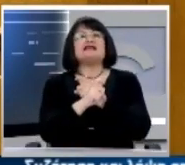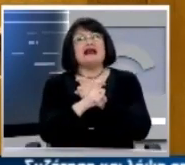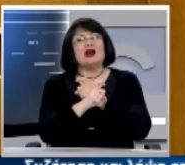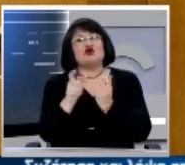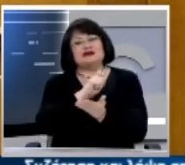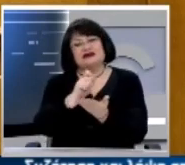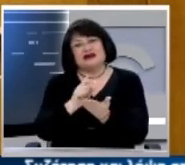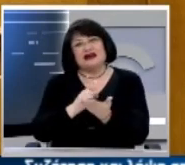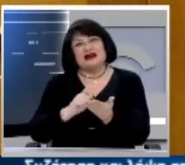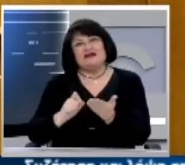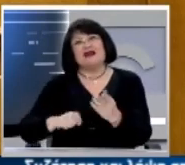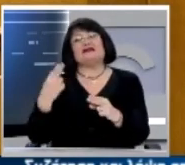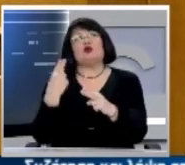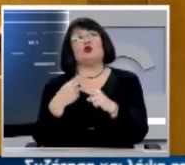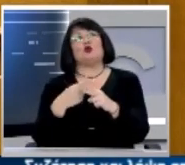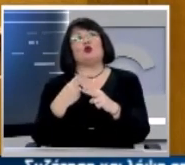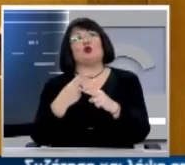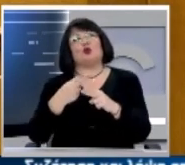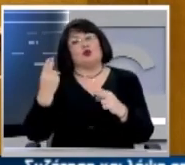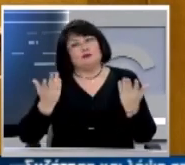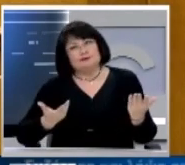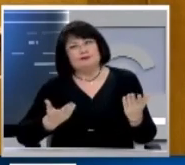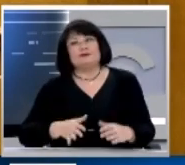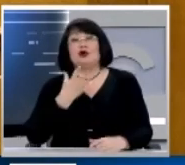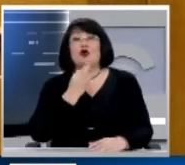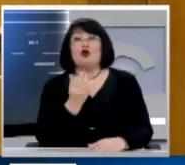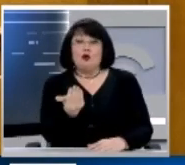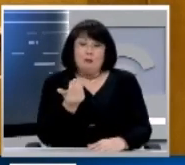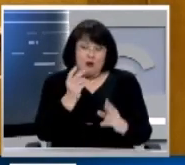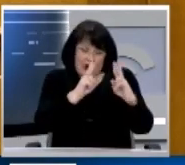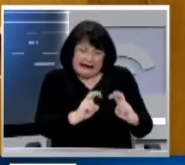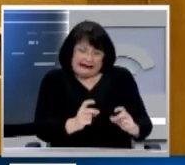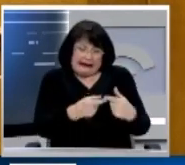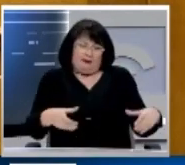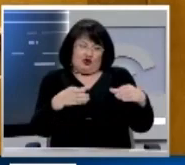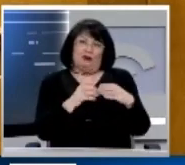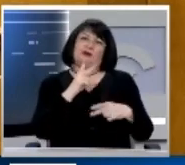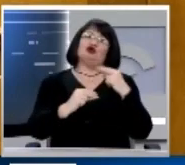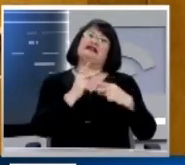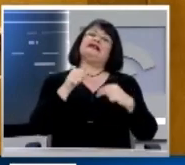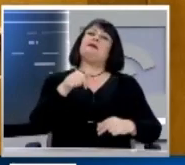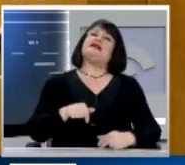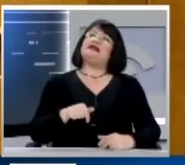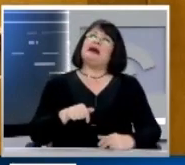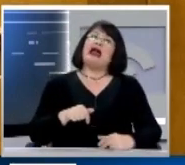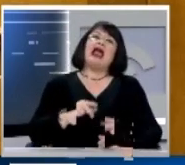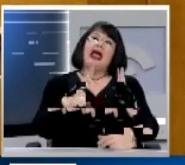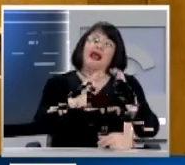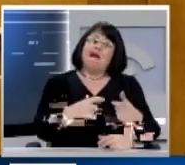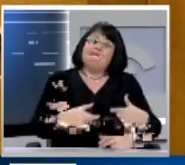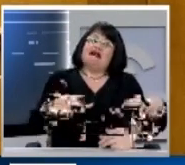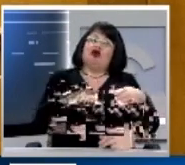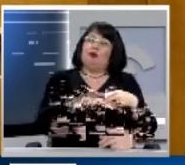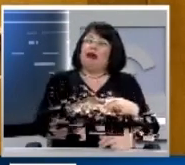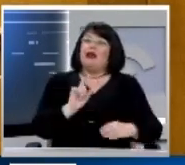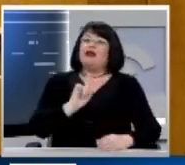συγγραφέας εξαιρετικά σημαντικός, διότι η προκαταρκτική επιτροπή για την οποία συζητάμε σήμερα, ξέρετε, δεν είναι η